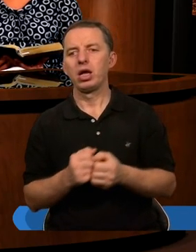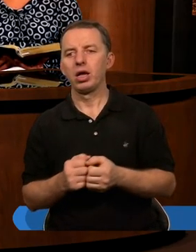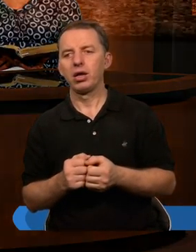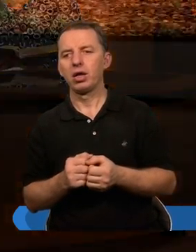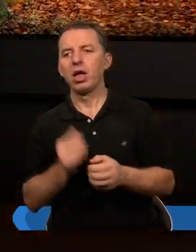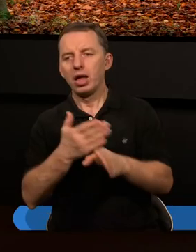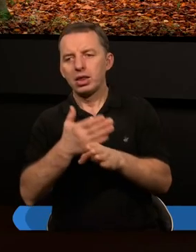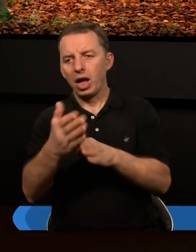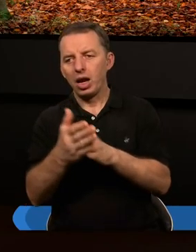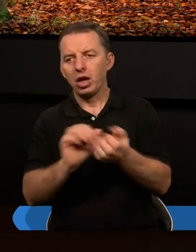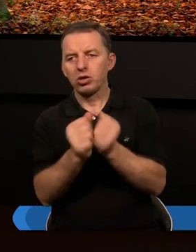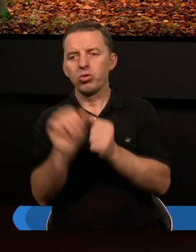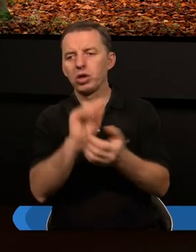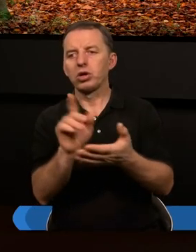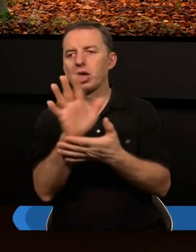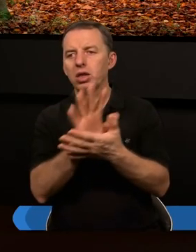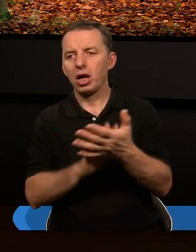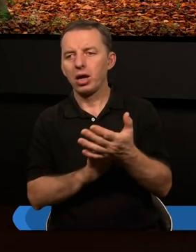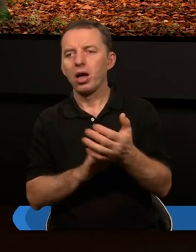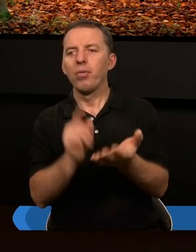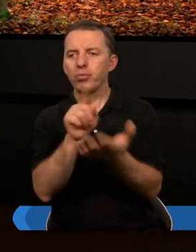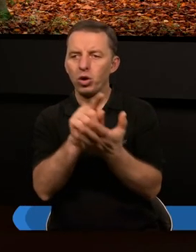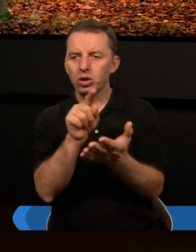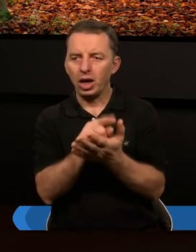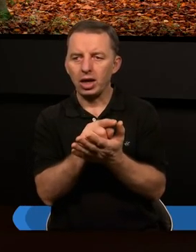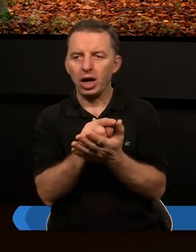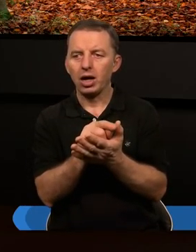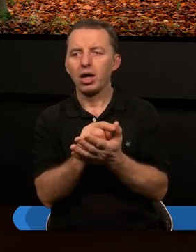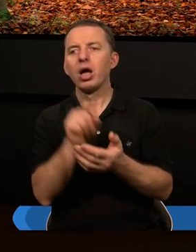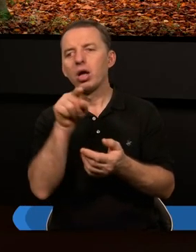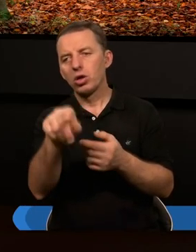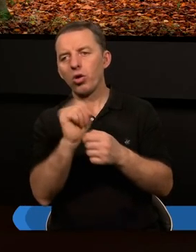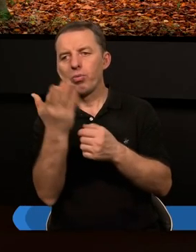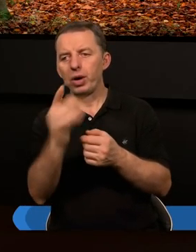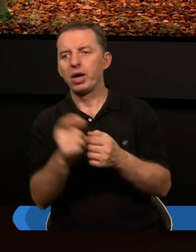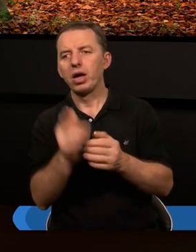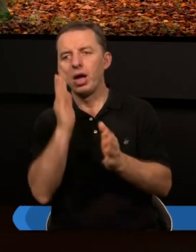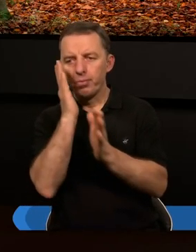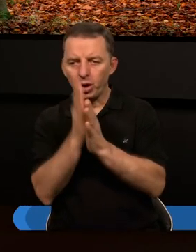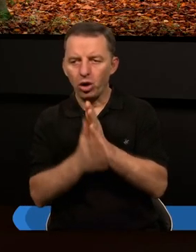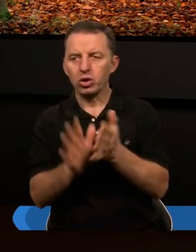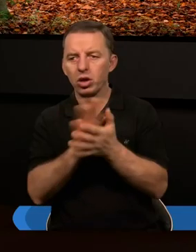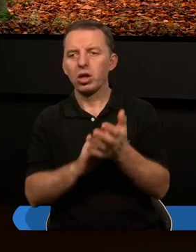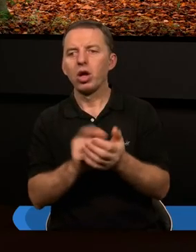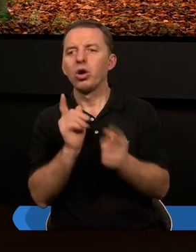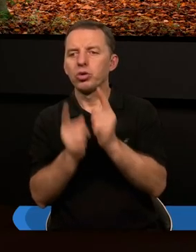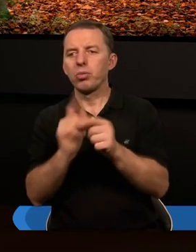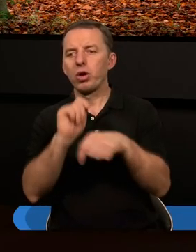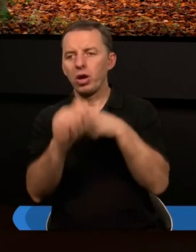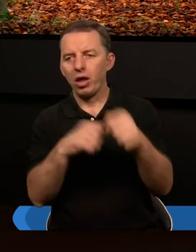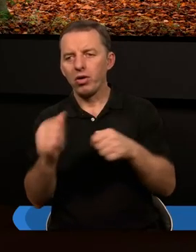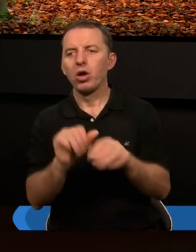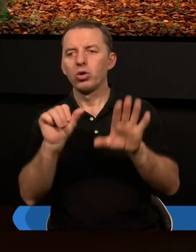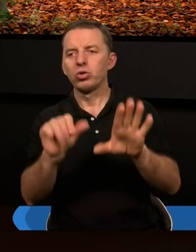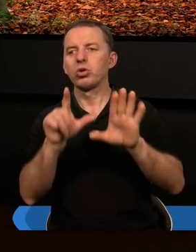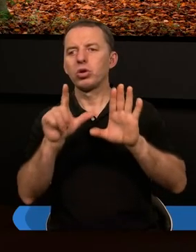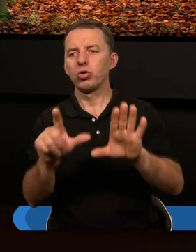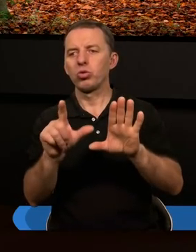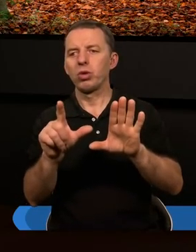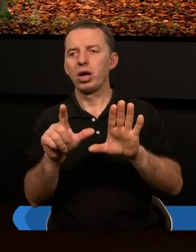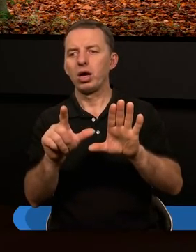No dalej są jeszcze teksty o podatkach. To jest taki bardzo prosty tekst, ja tylko szybciutko nawiążę. Szósty,